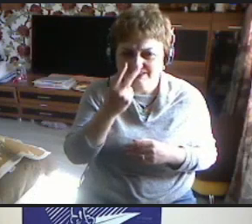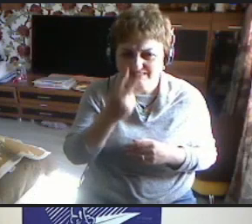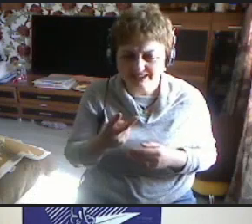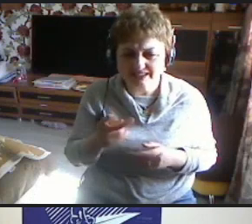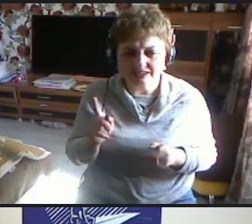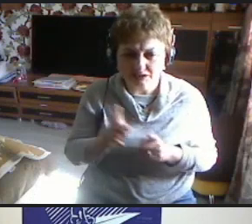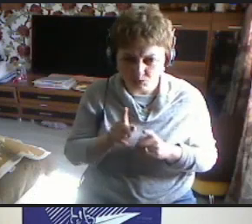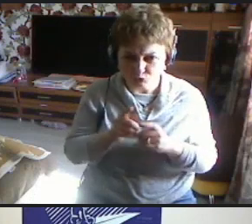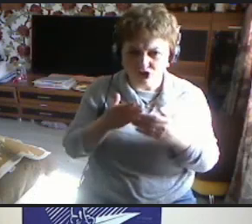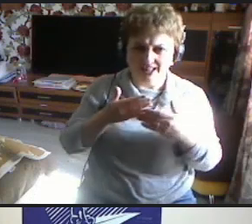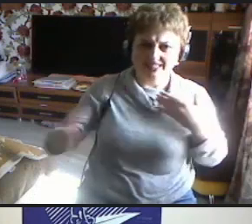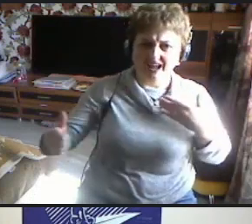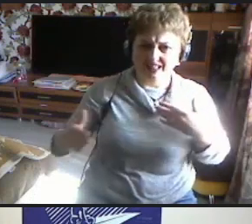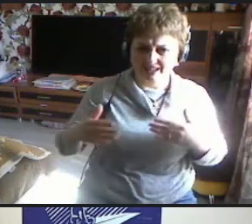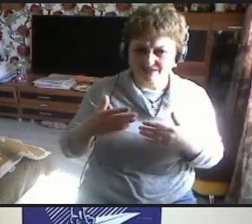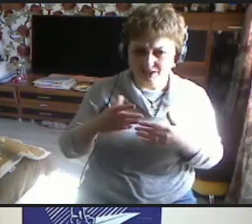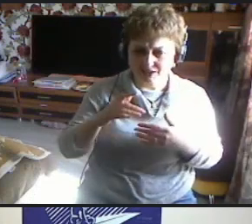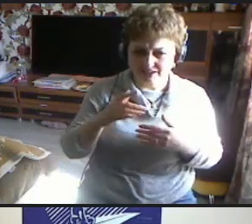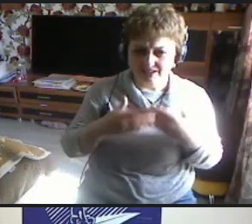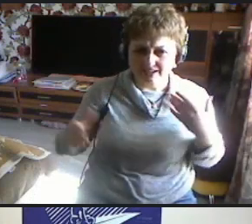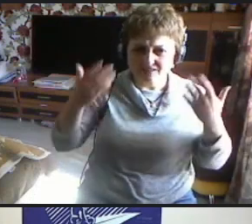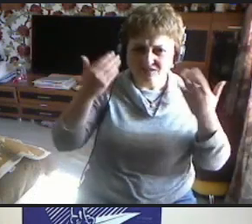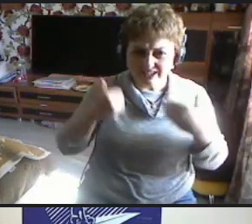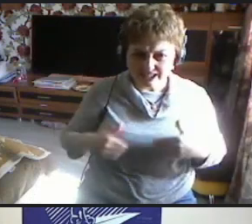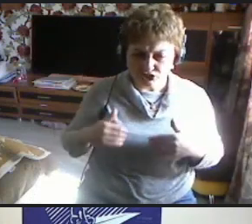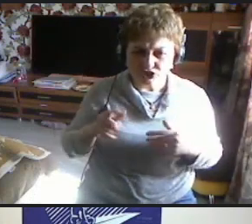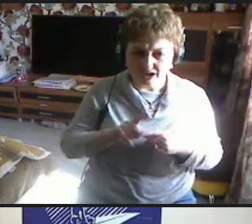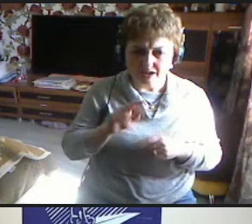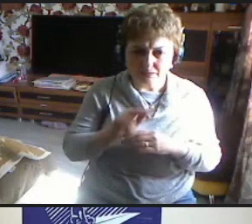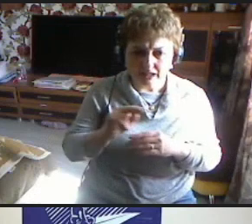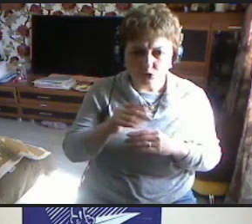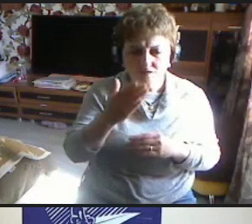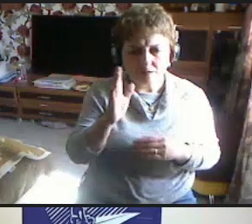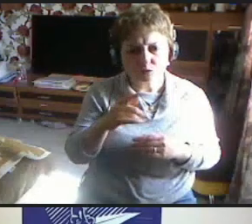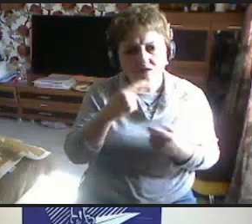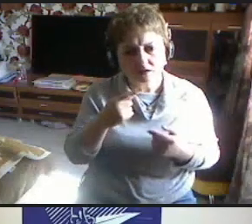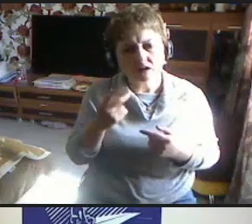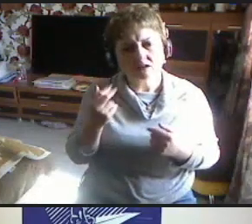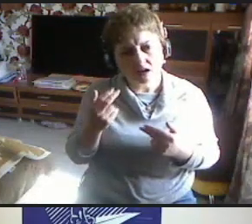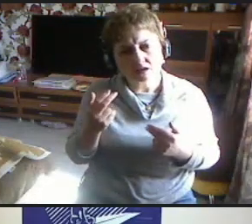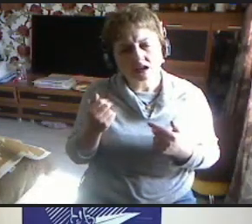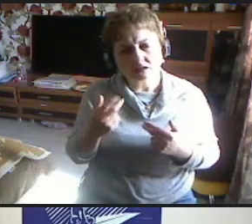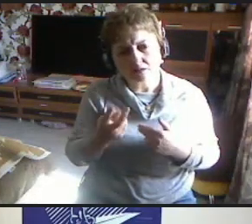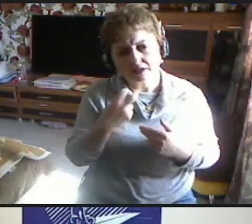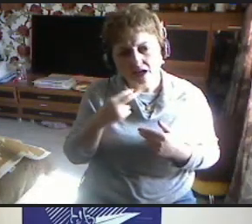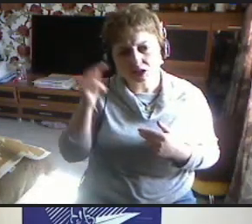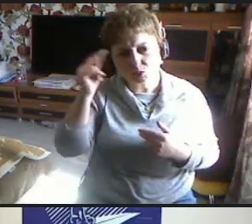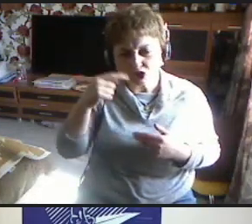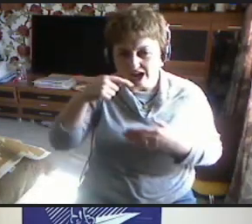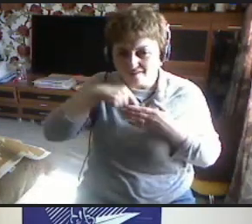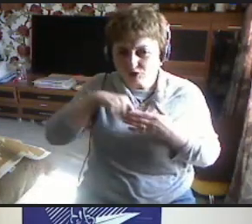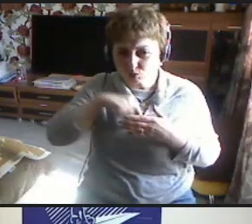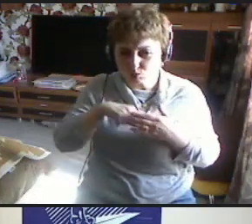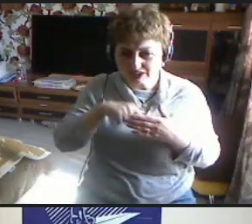людей. То есть внешне, как педагог, вам будут говорить, что да, да, приходите учиться. Внутри, как